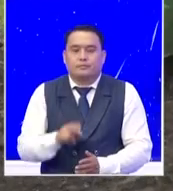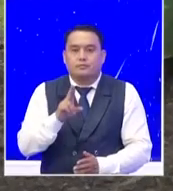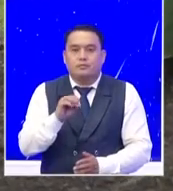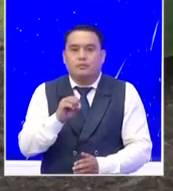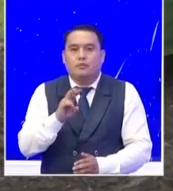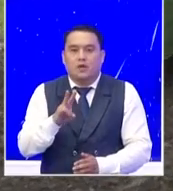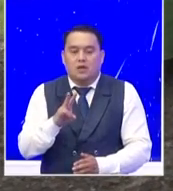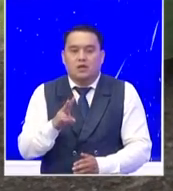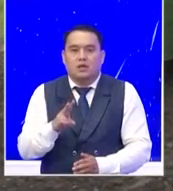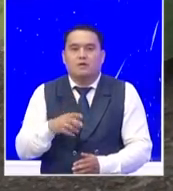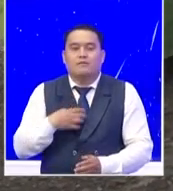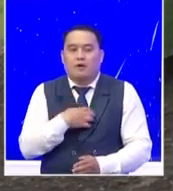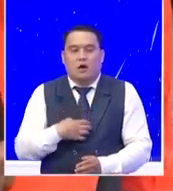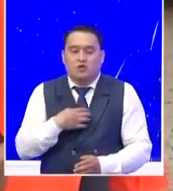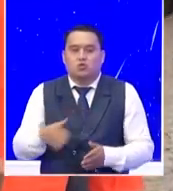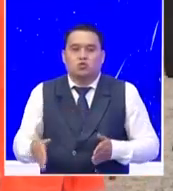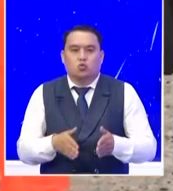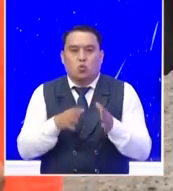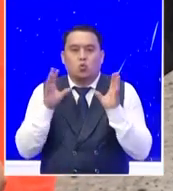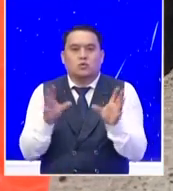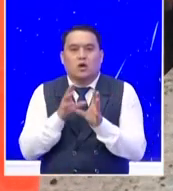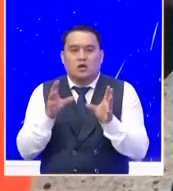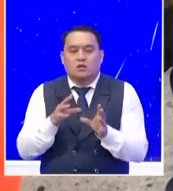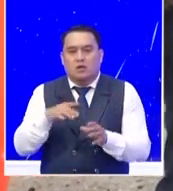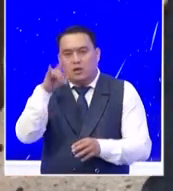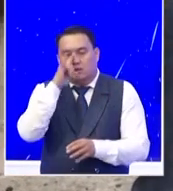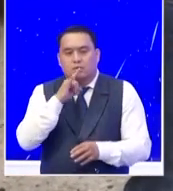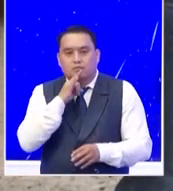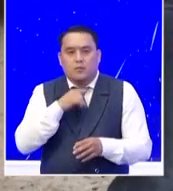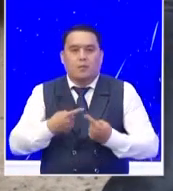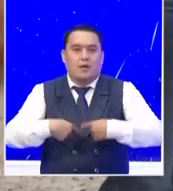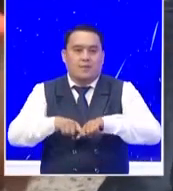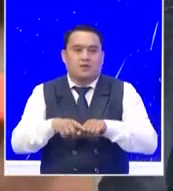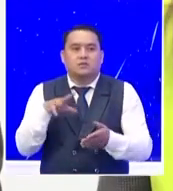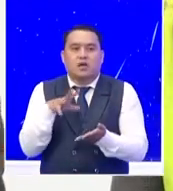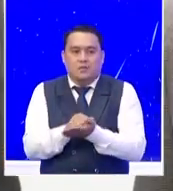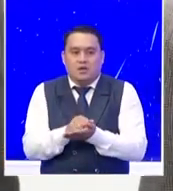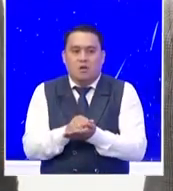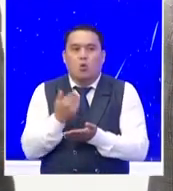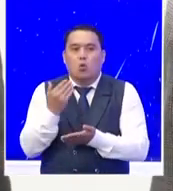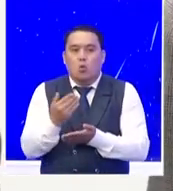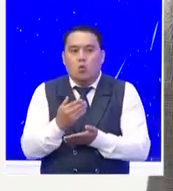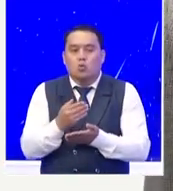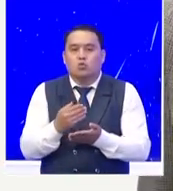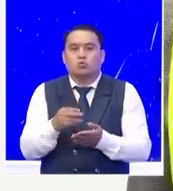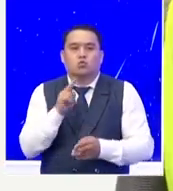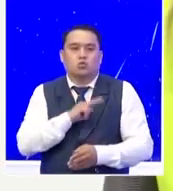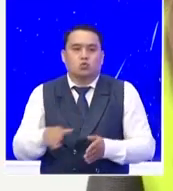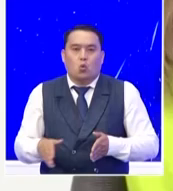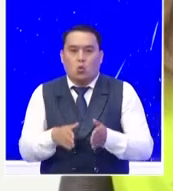Көкпек республикалық маңызы бар таш жолының күтімімен Қазақ Автодор мемлекеттік мекемесі айналысады. Оларға аталмыш күре